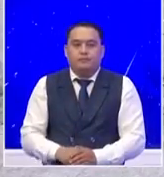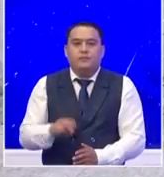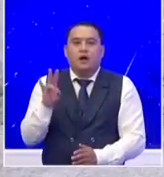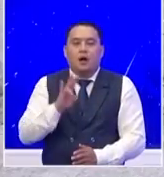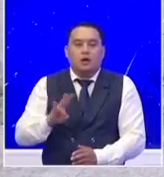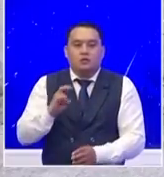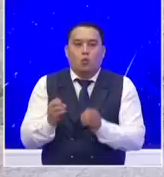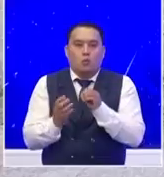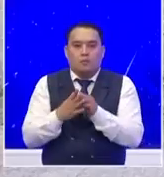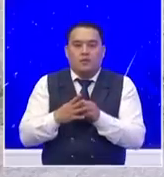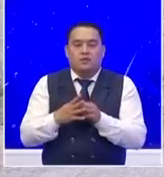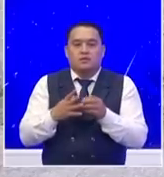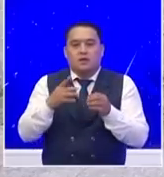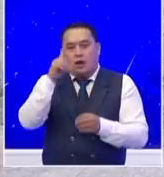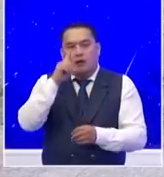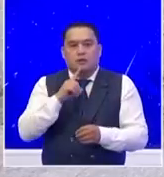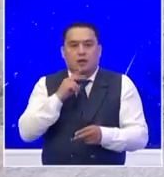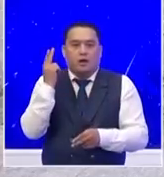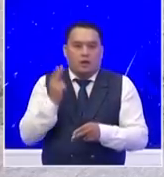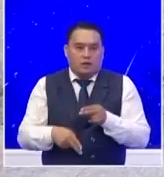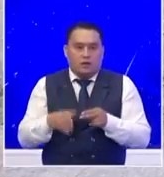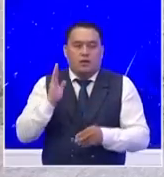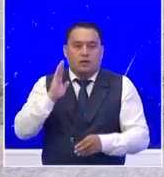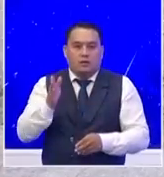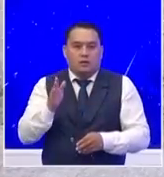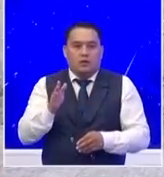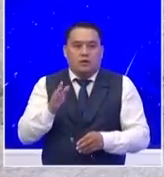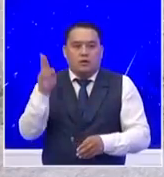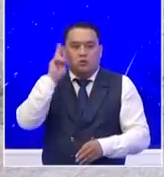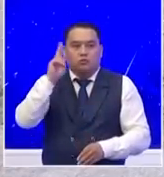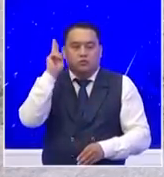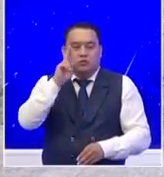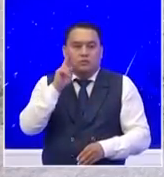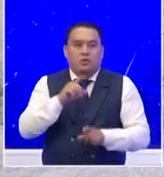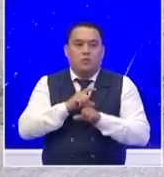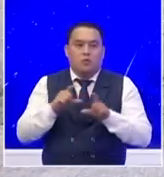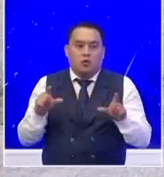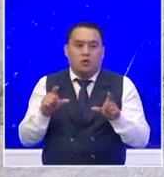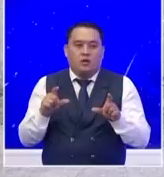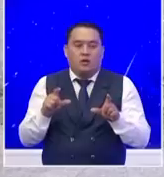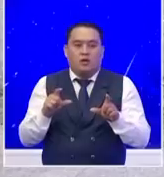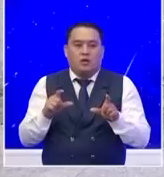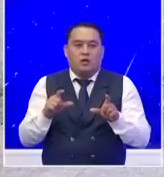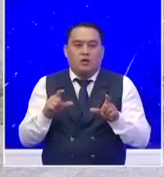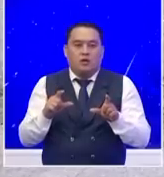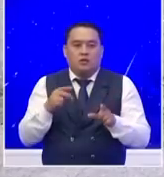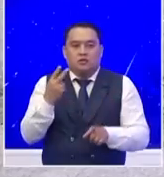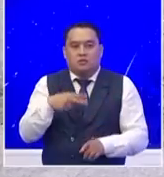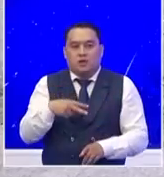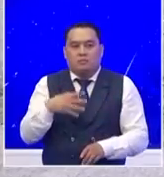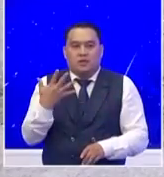15-і. Бірақ біз осы ана учебный блок пен мына административный блокты